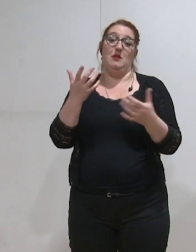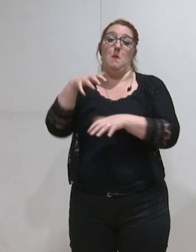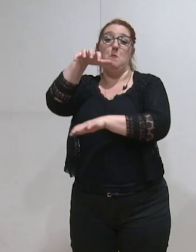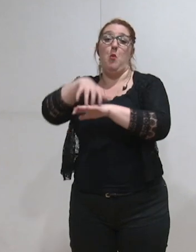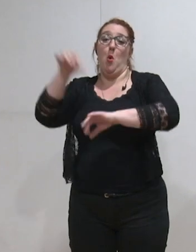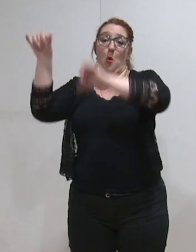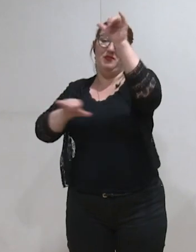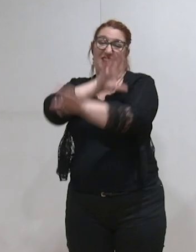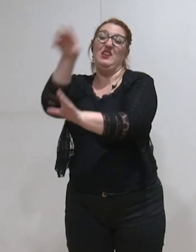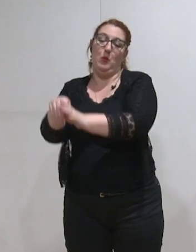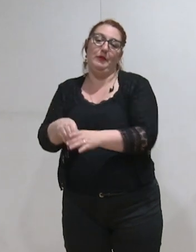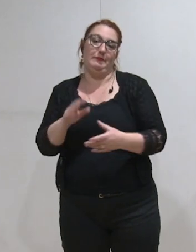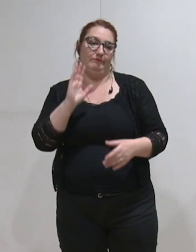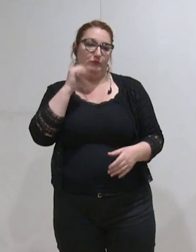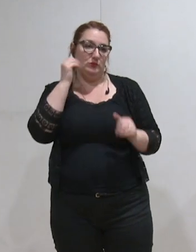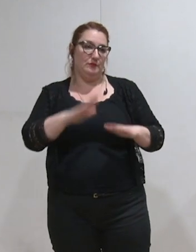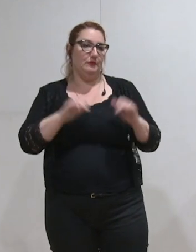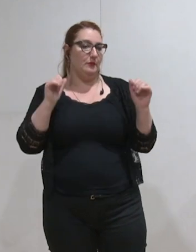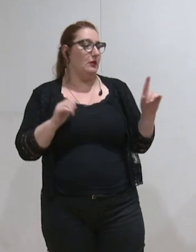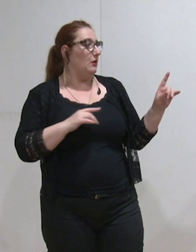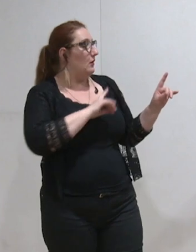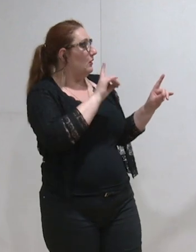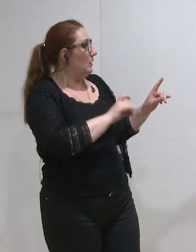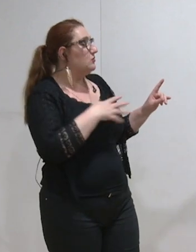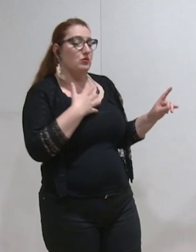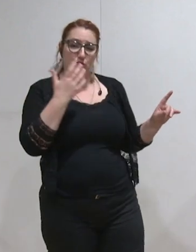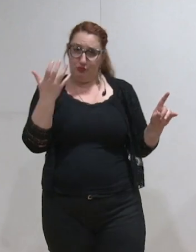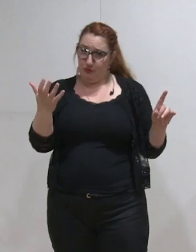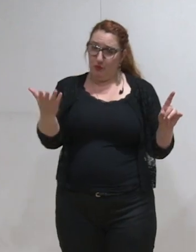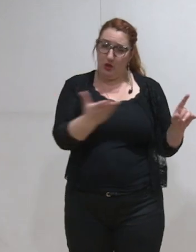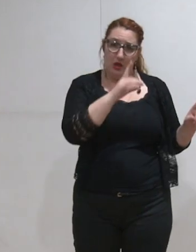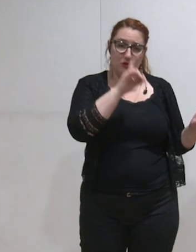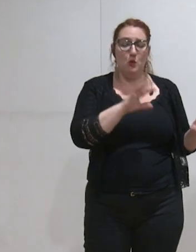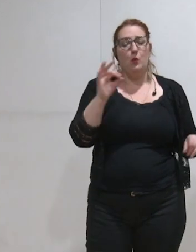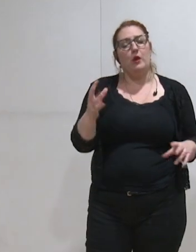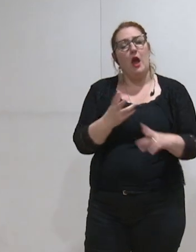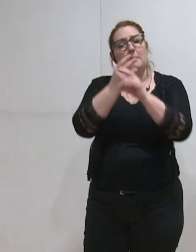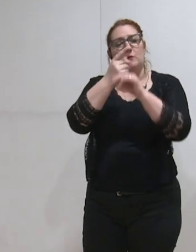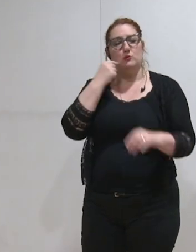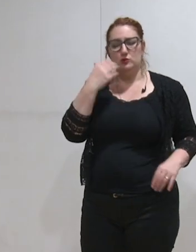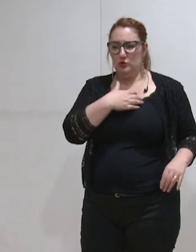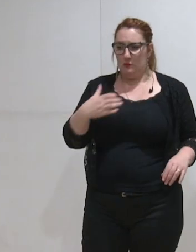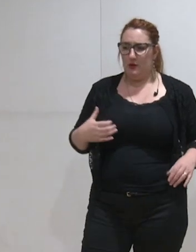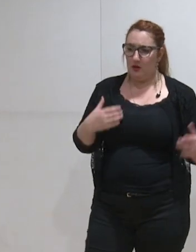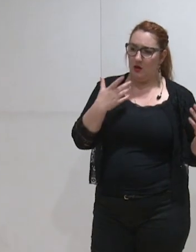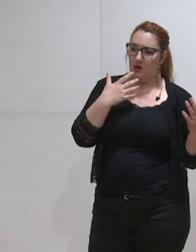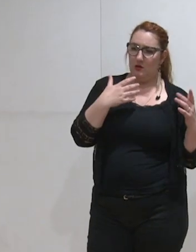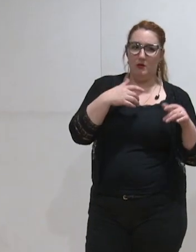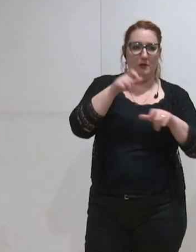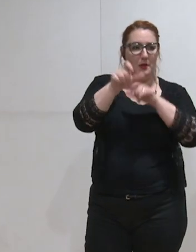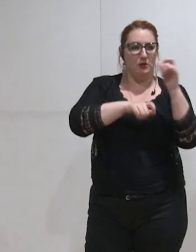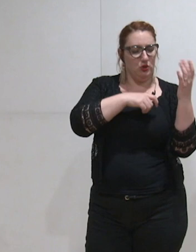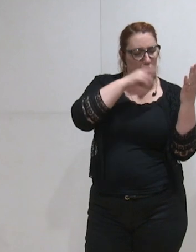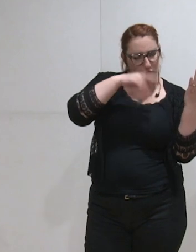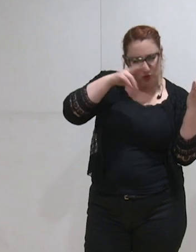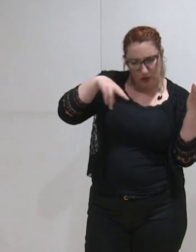compétitivité qui ne une petite question oui très rapidement Monsieur le Maire là je lis un petit peu les libérant et je vois